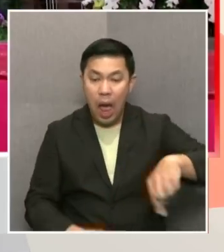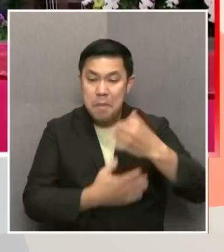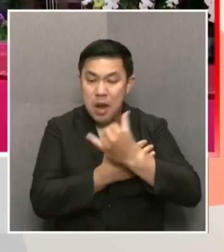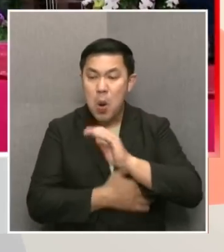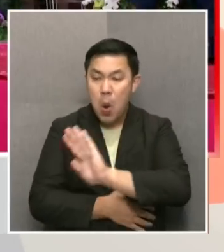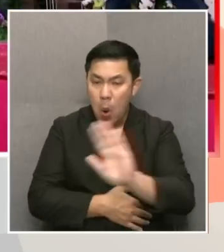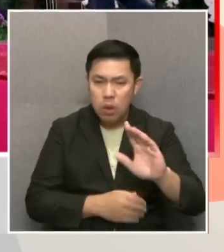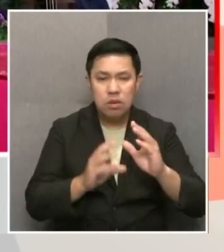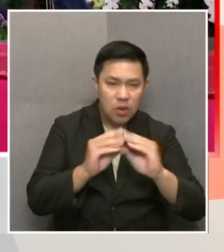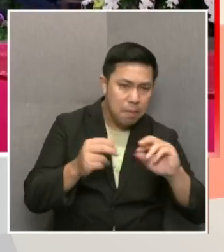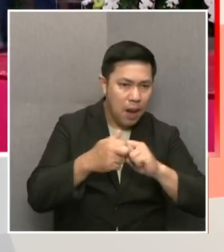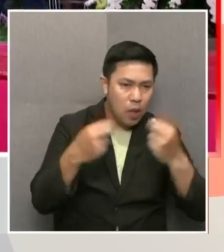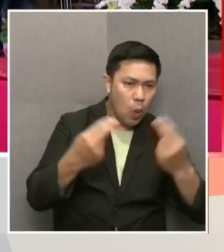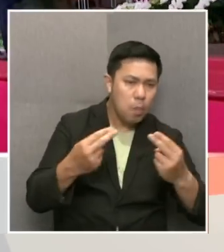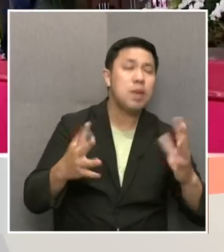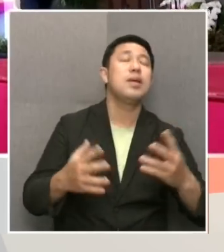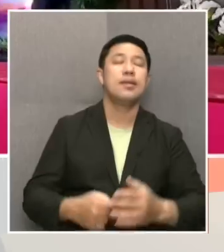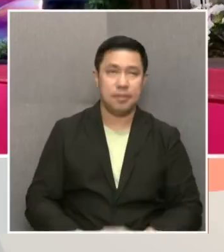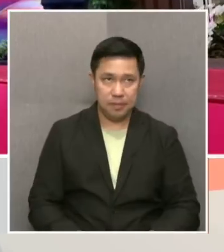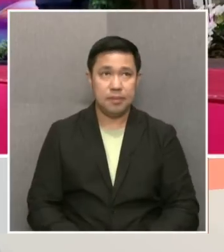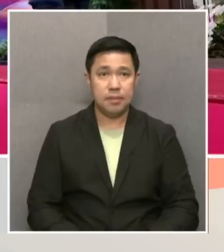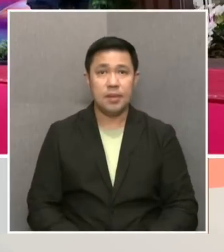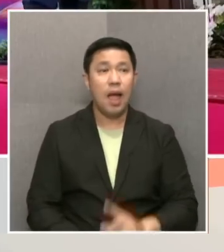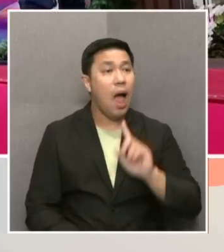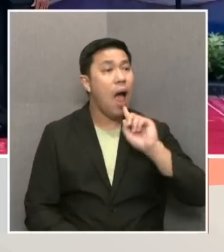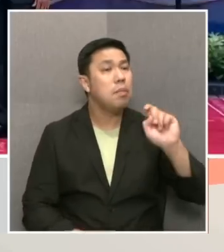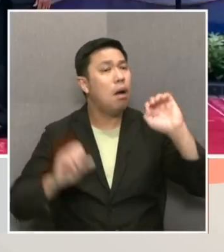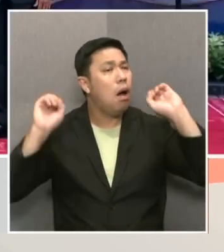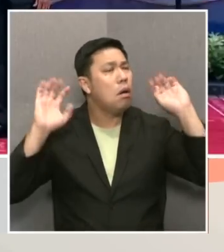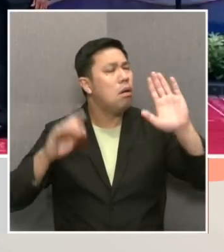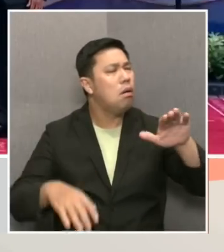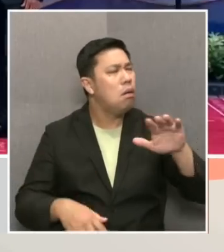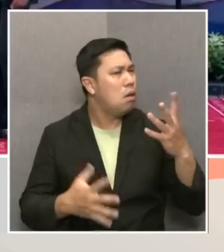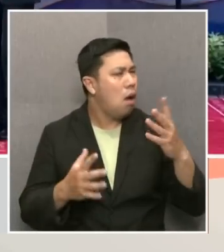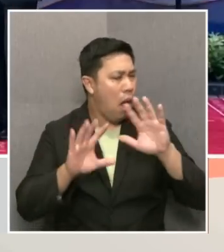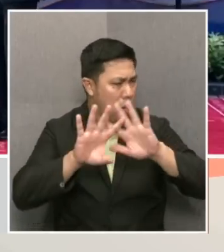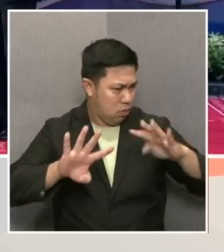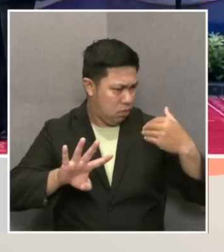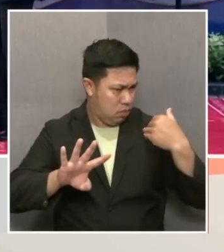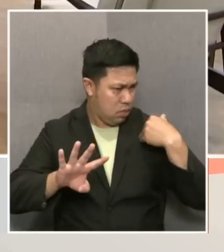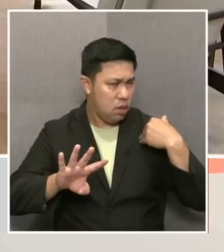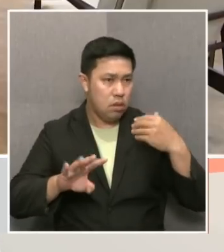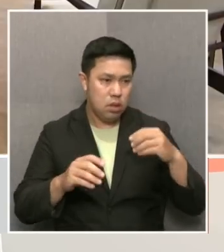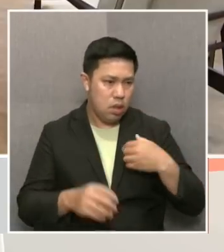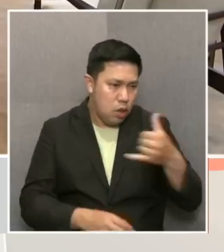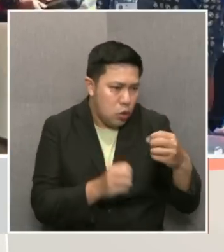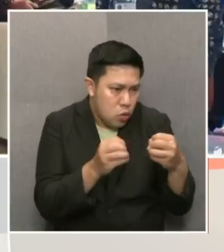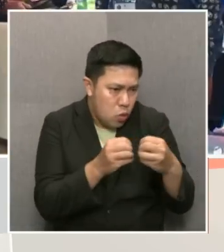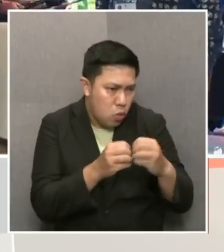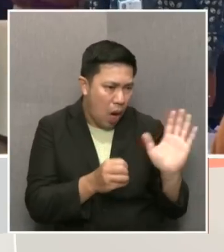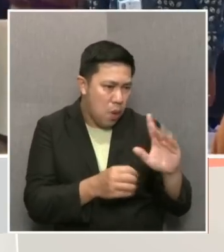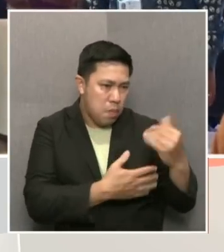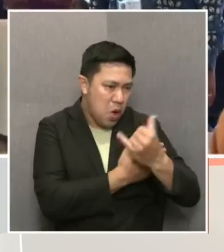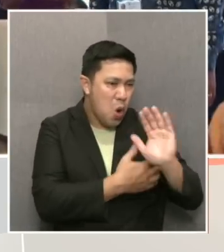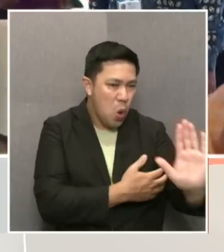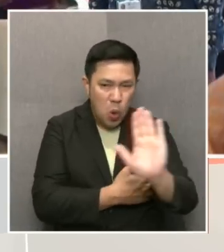ครับ ค่ะอาจารย์คะเคยได้ยินว่าอาเซียนเราเนี่ยนะคะมีหลักการที่บอกว่าจะไม่มีการแทรกแซงกิจการภายในของแ